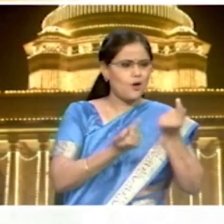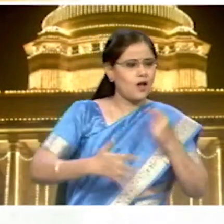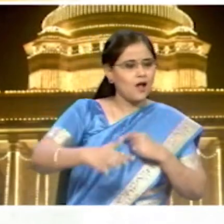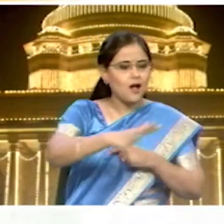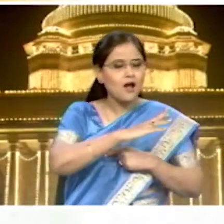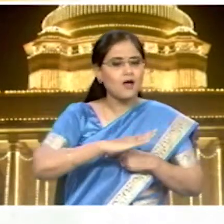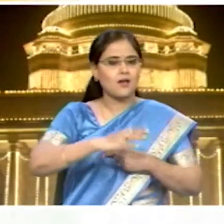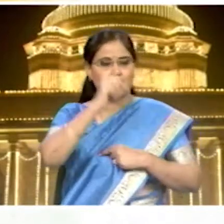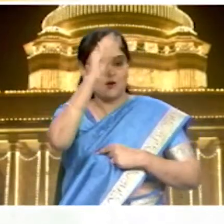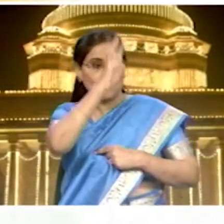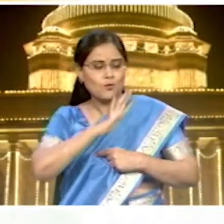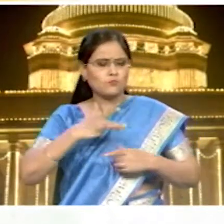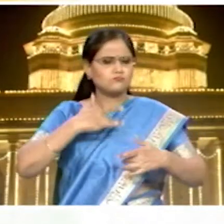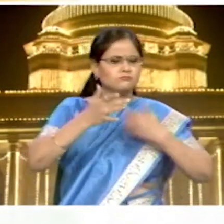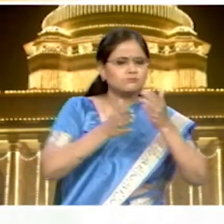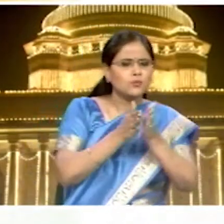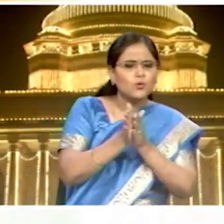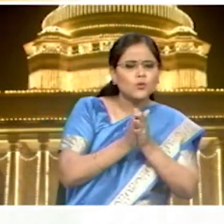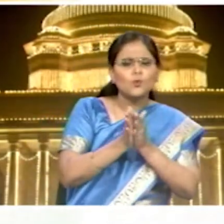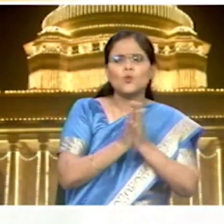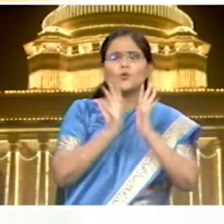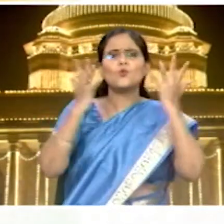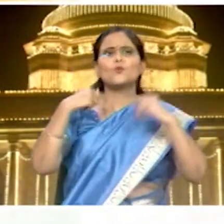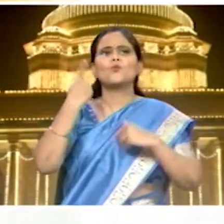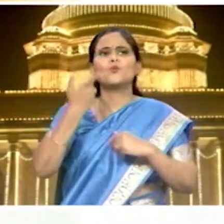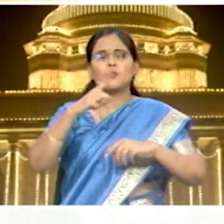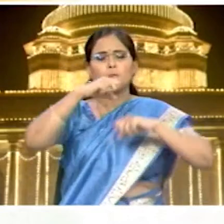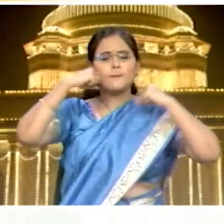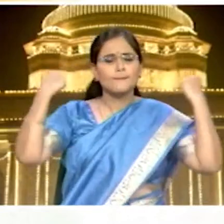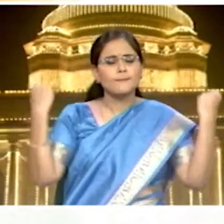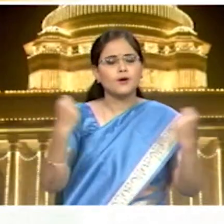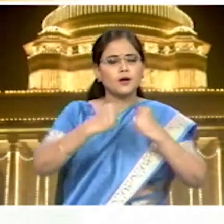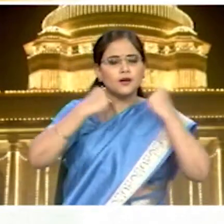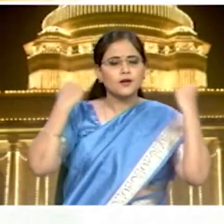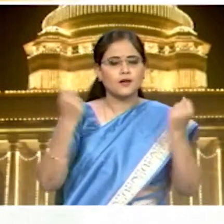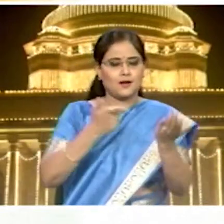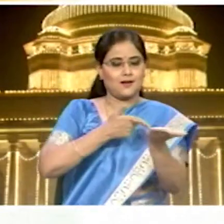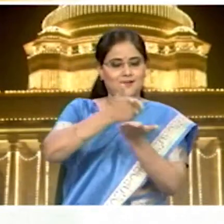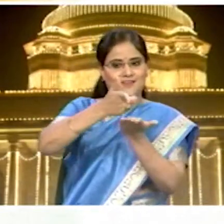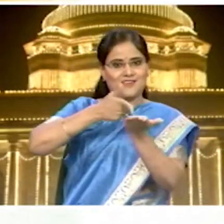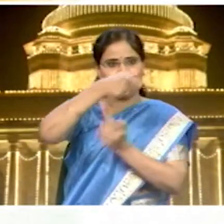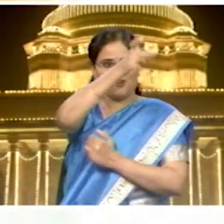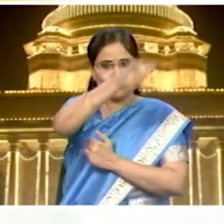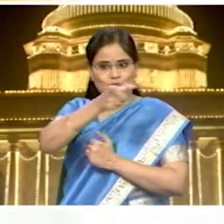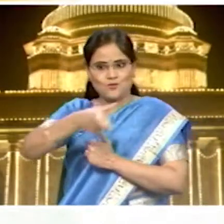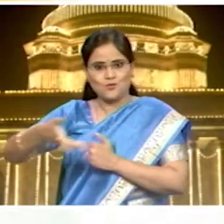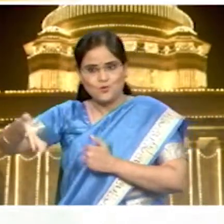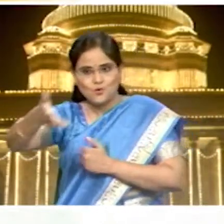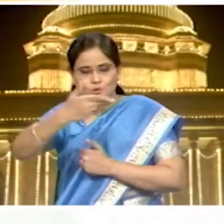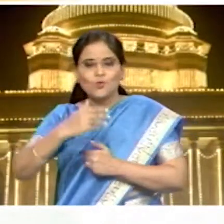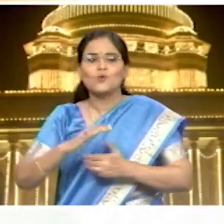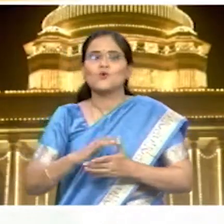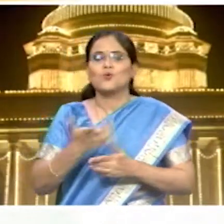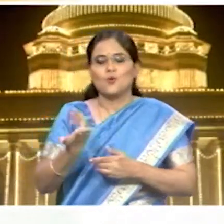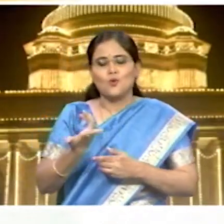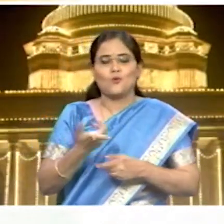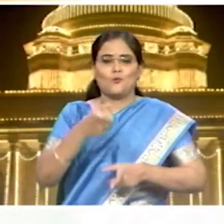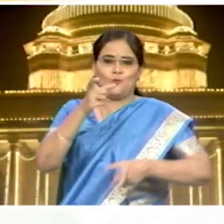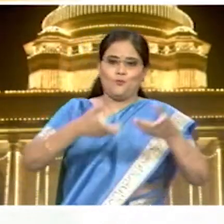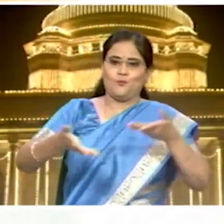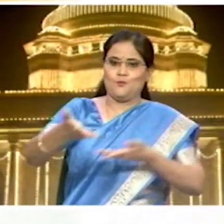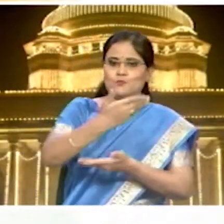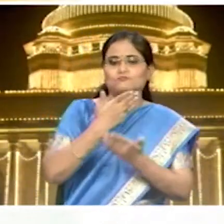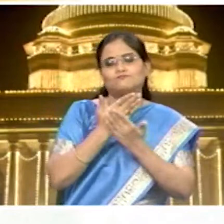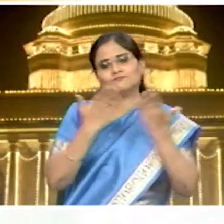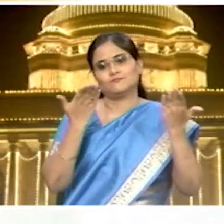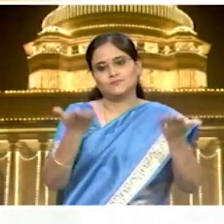रही उत्साह का श्रेय कड़ी मेहनत करने वाले हमारे किसान और मजदूर भाई बहनों को भी जाता है।